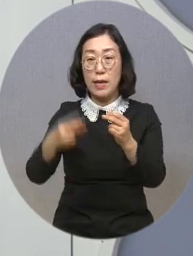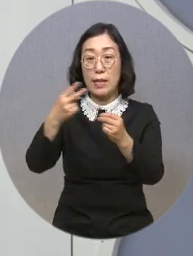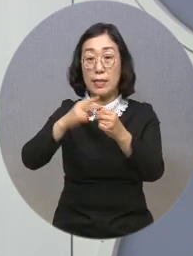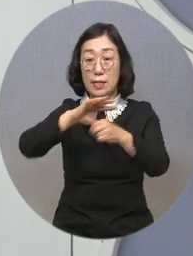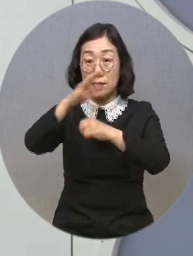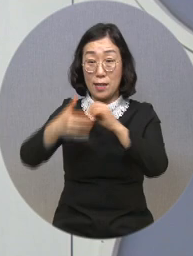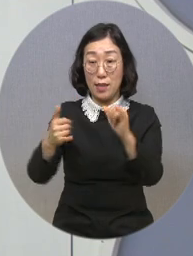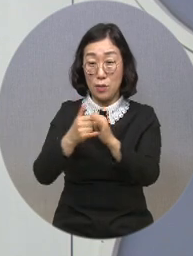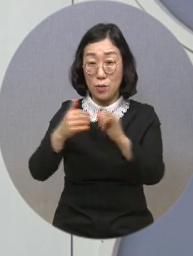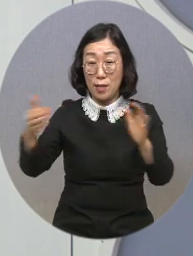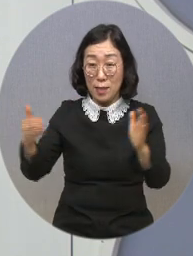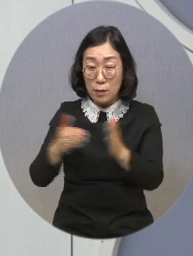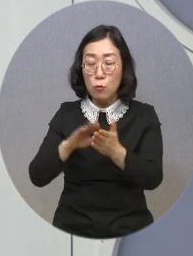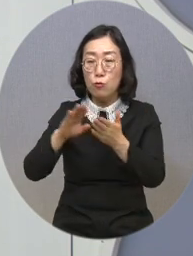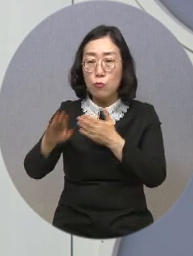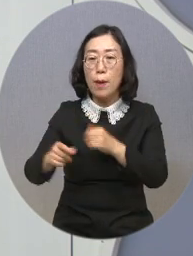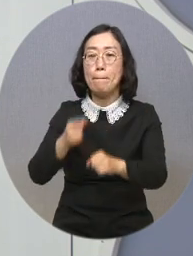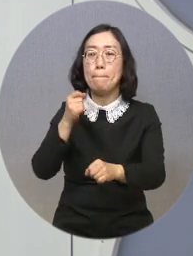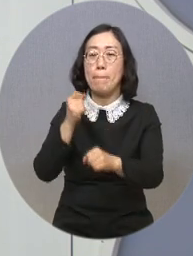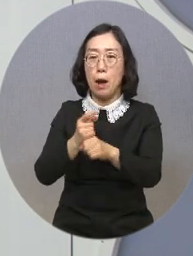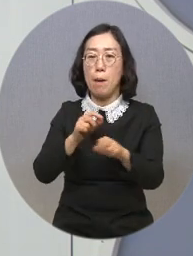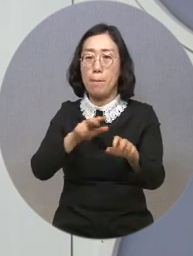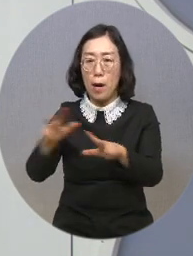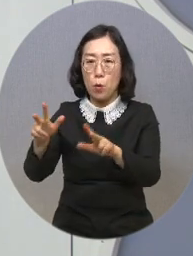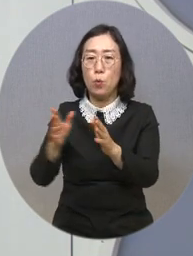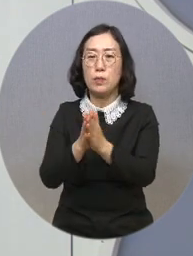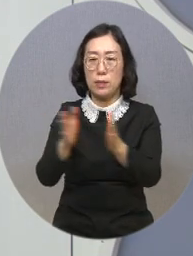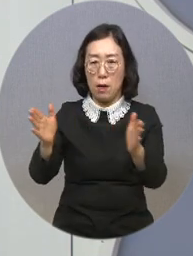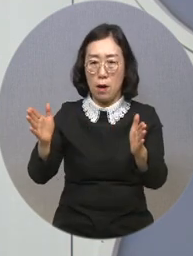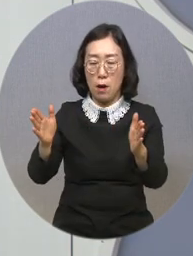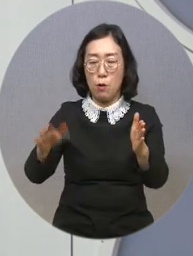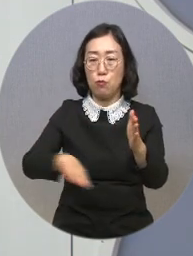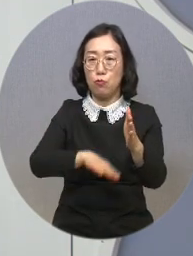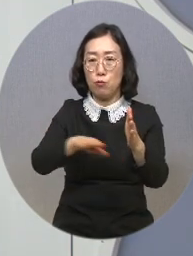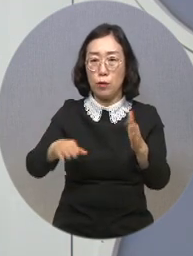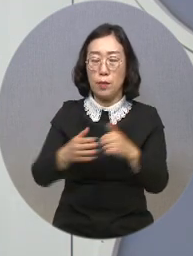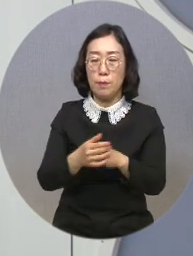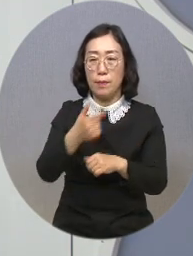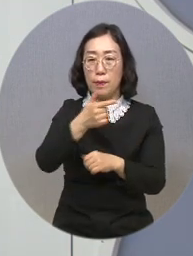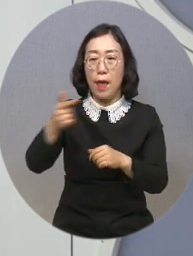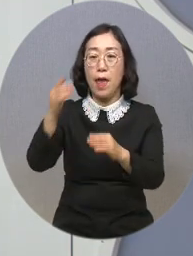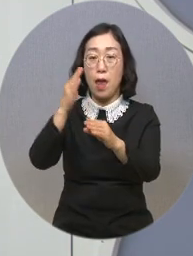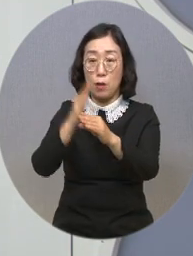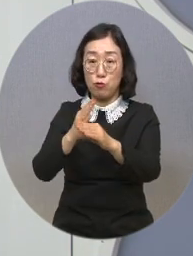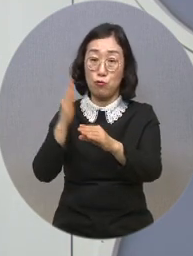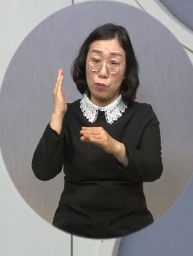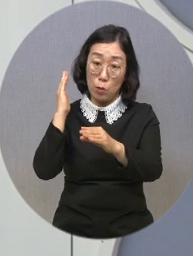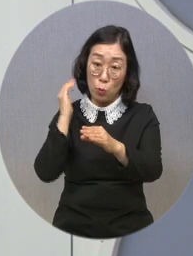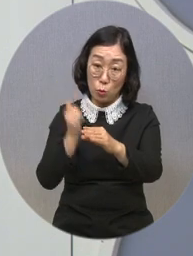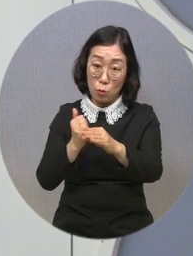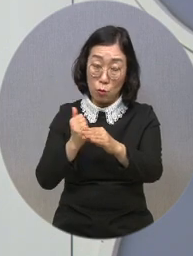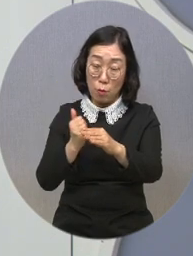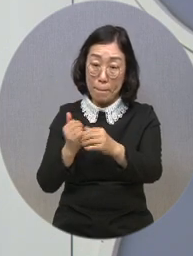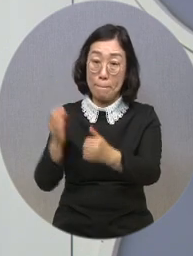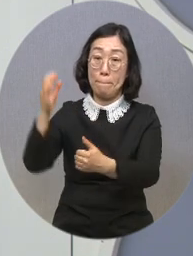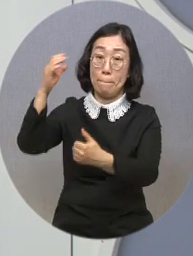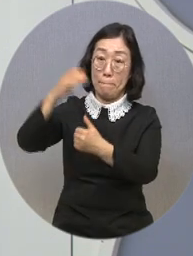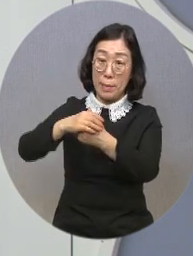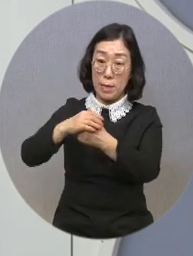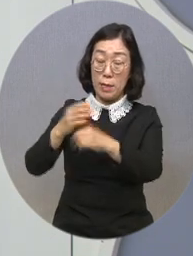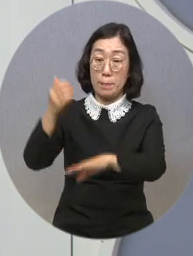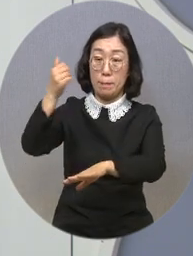됐어요. 근데 우리나라는 복지가 언제 시작됐냐면 그 김대중 대통령이 대신 그러니까